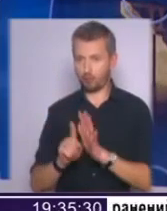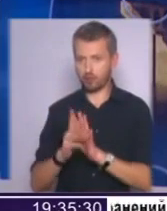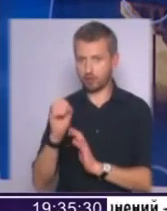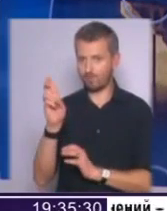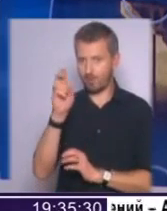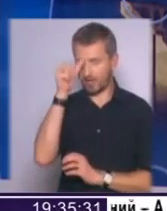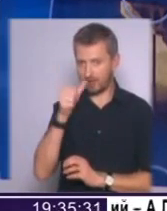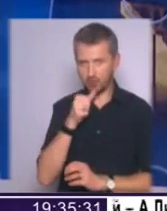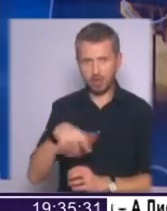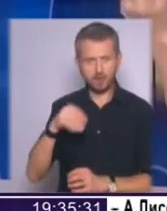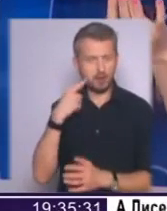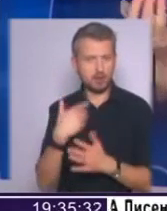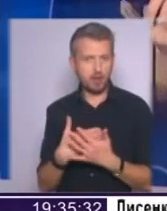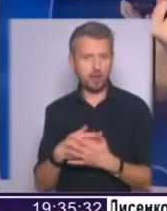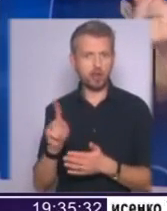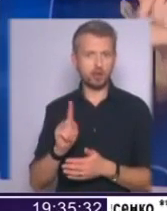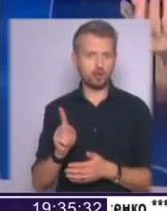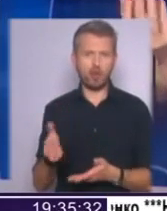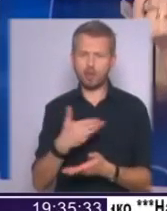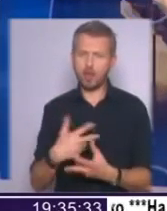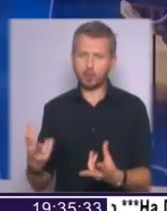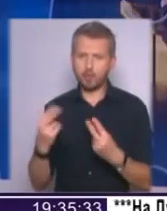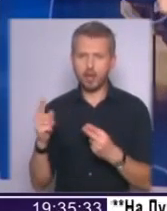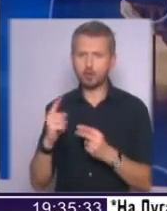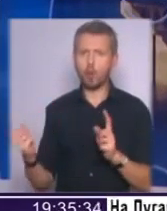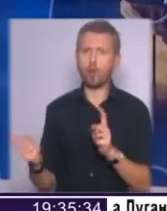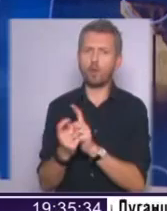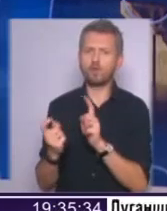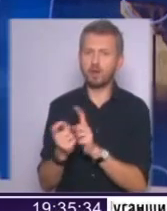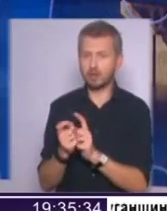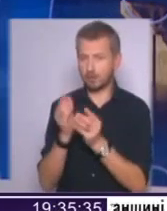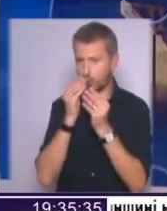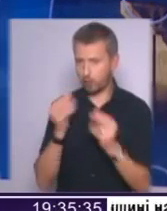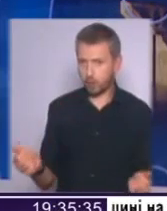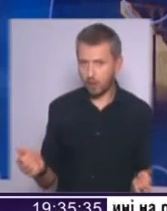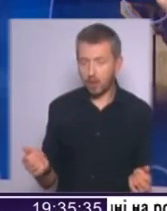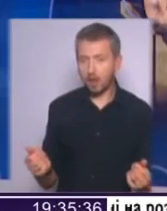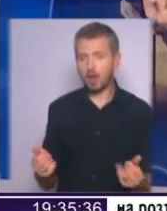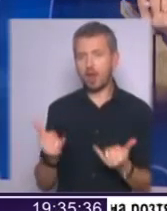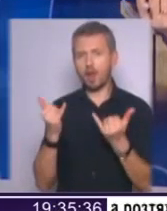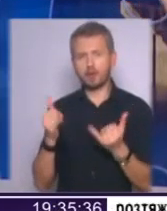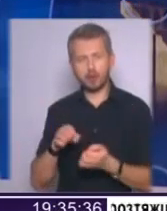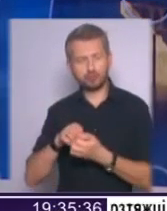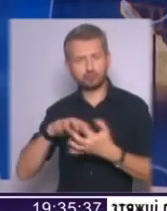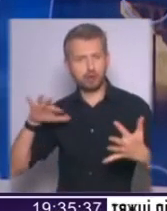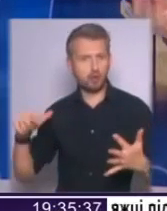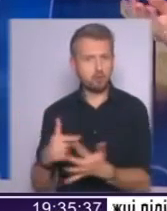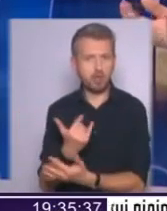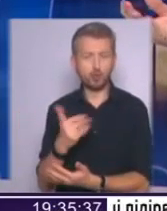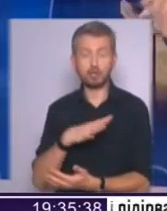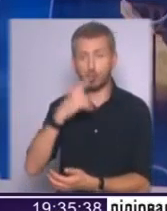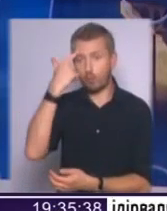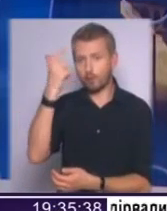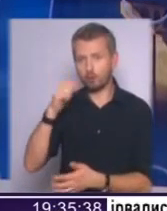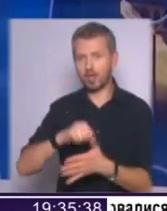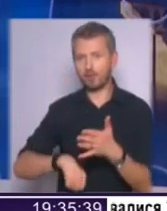Ну і всім здавалося, що нас запевняли в тому, що конфлікт вичерпаний, він зараз розгоряється з новою силою. Сьогодні було повідомлення